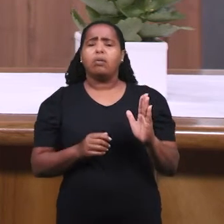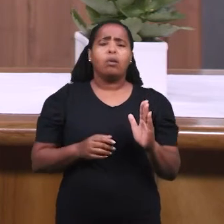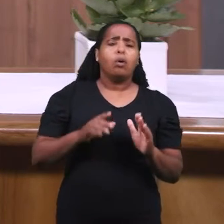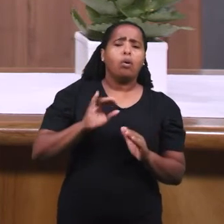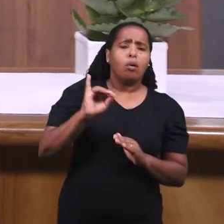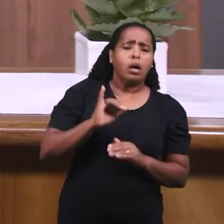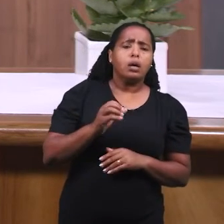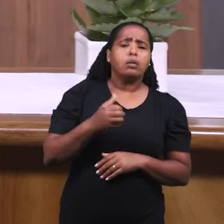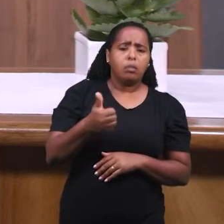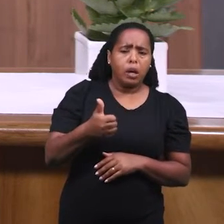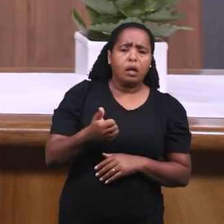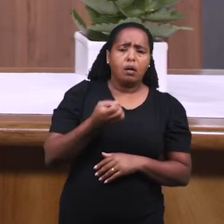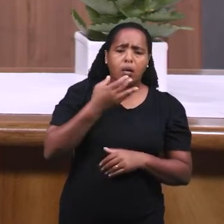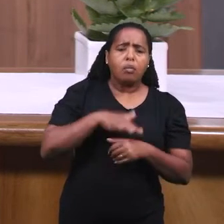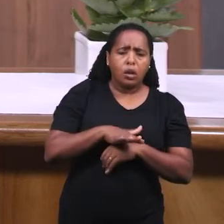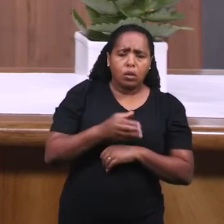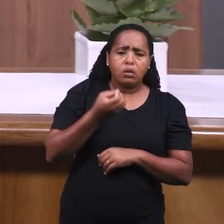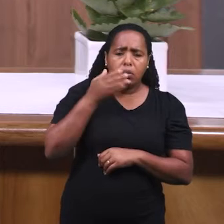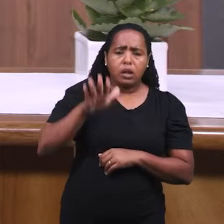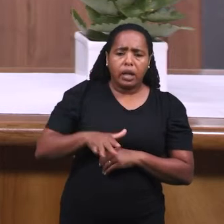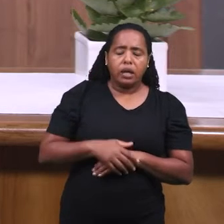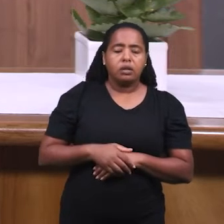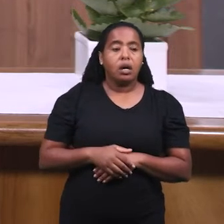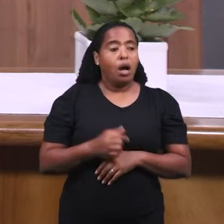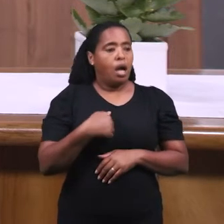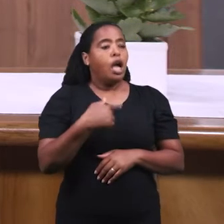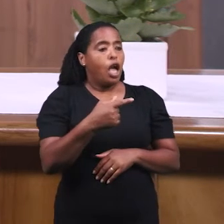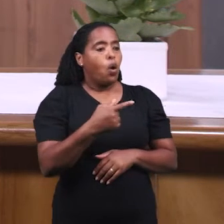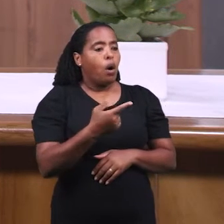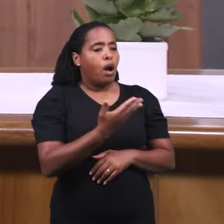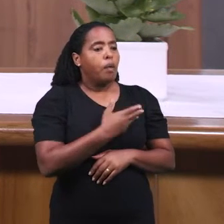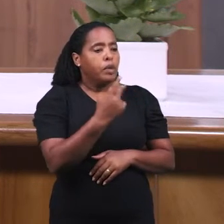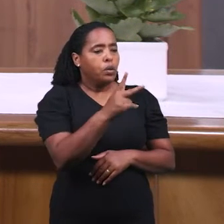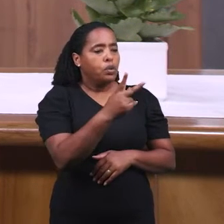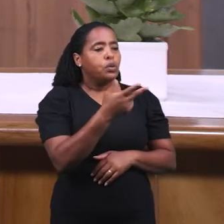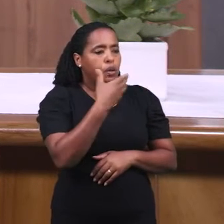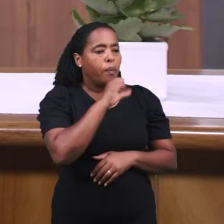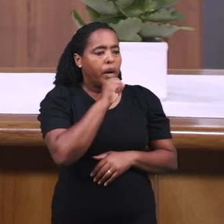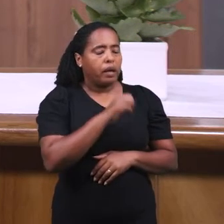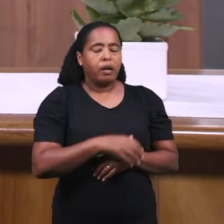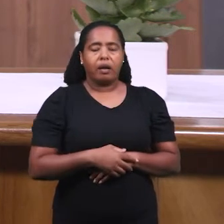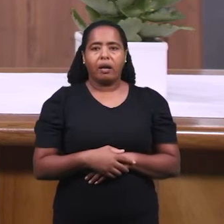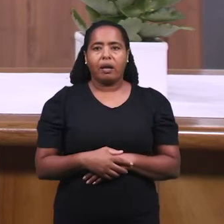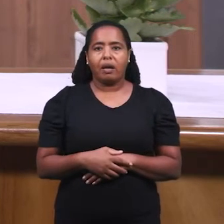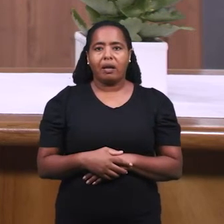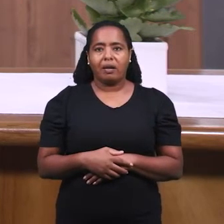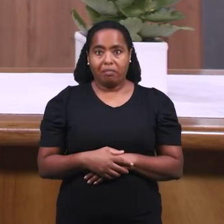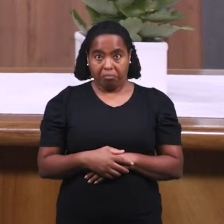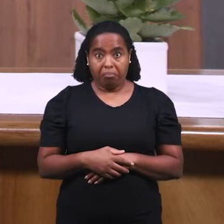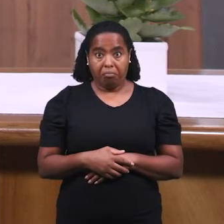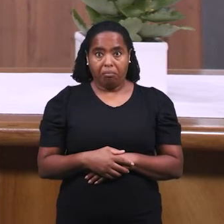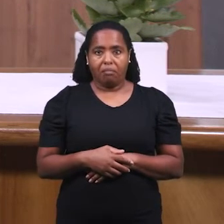Вы иногда смотрите, здравствуйте, а кто вы такой? Нет, я друг отца твоего.